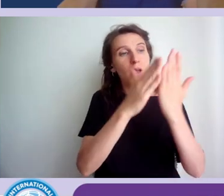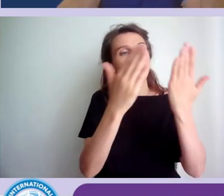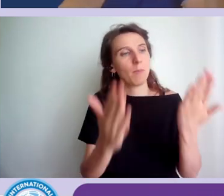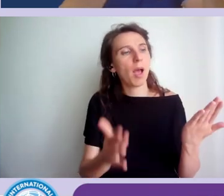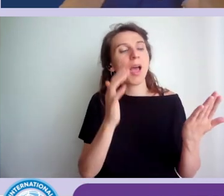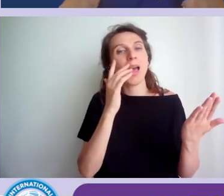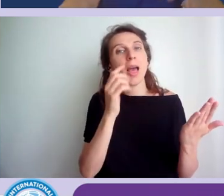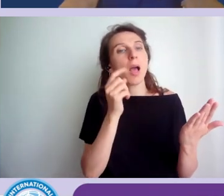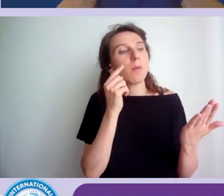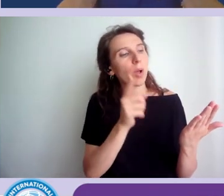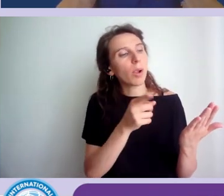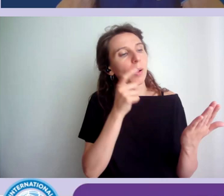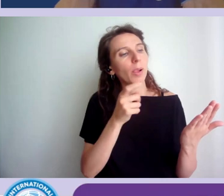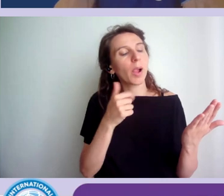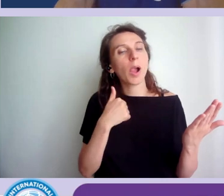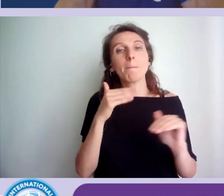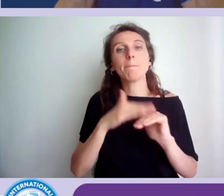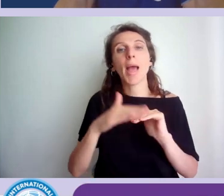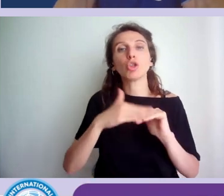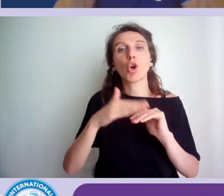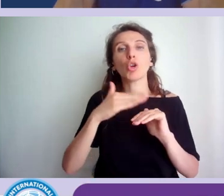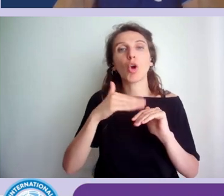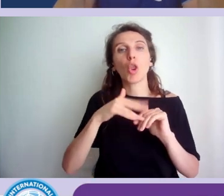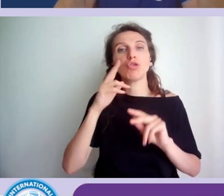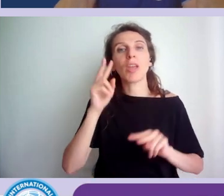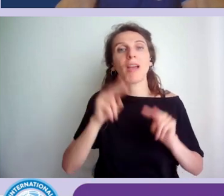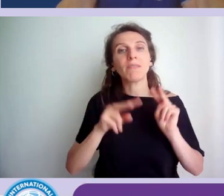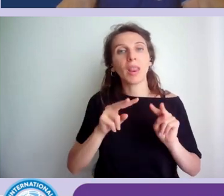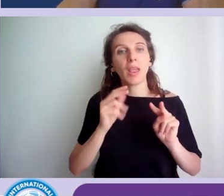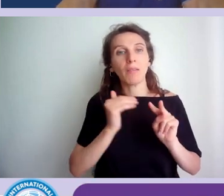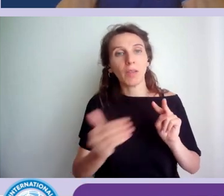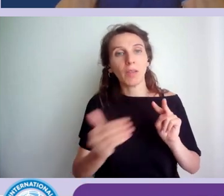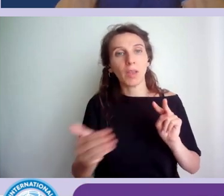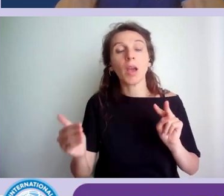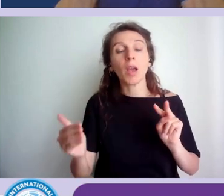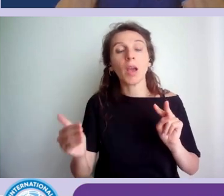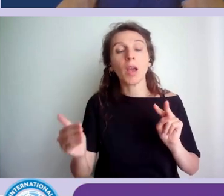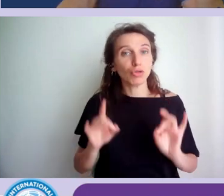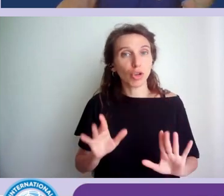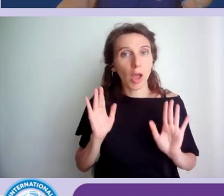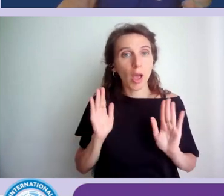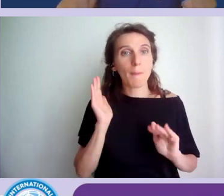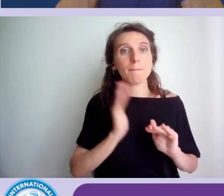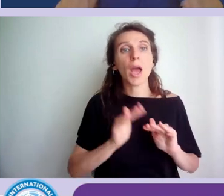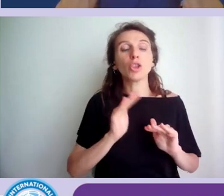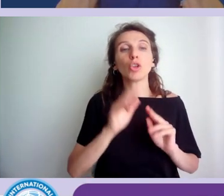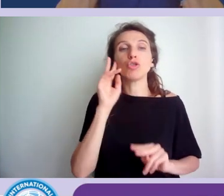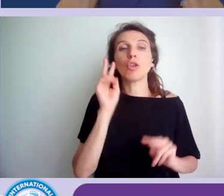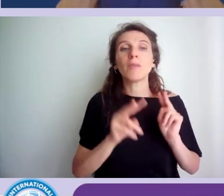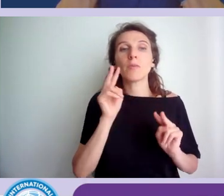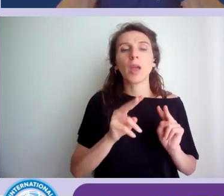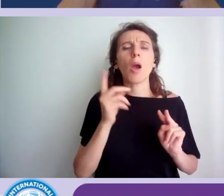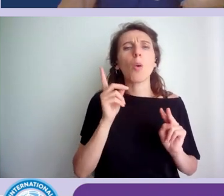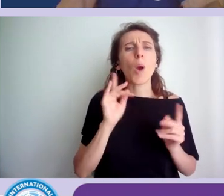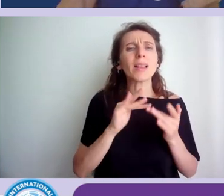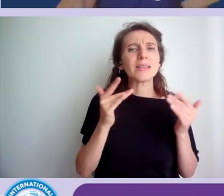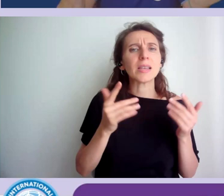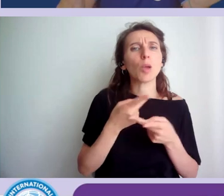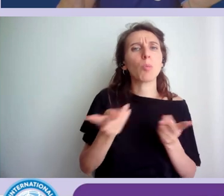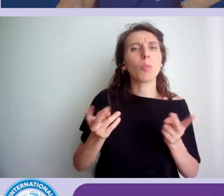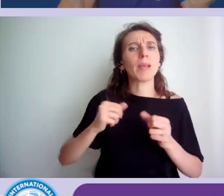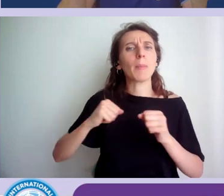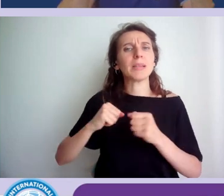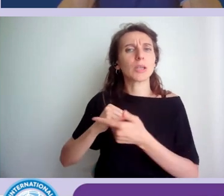e definire una metodologia di verifica perché attualmente abbiamo una metodologia di verifica per i siti delle pubbliche